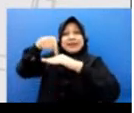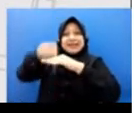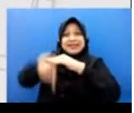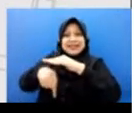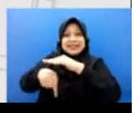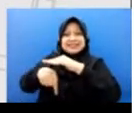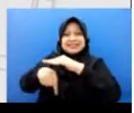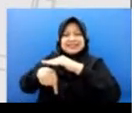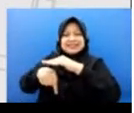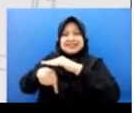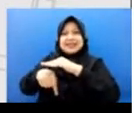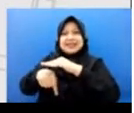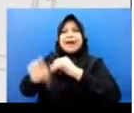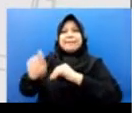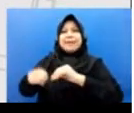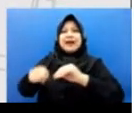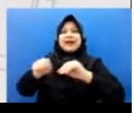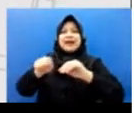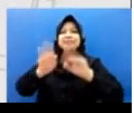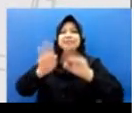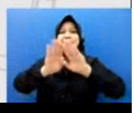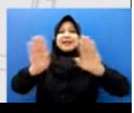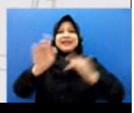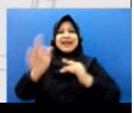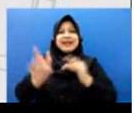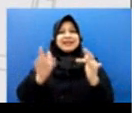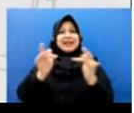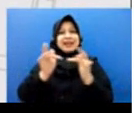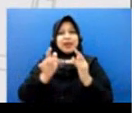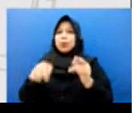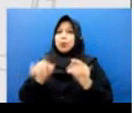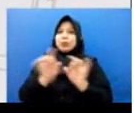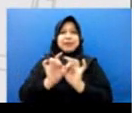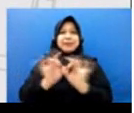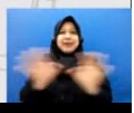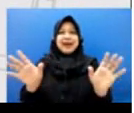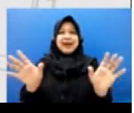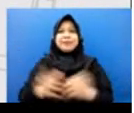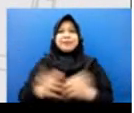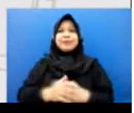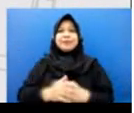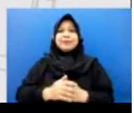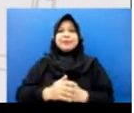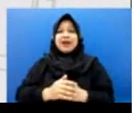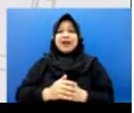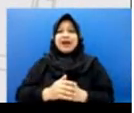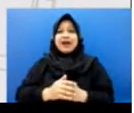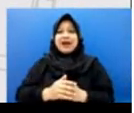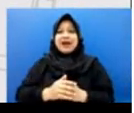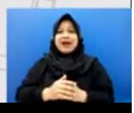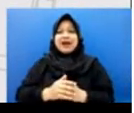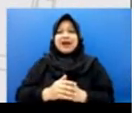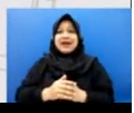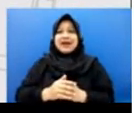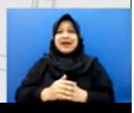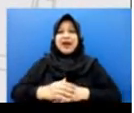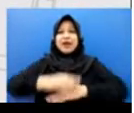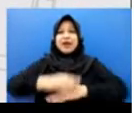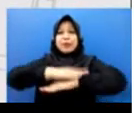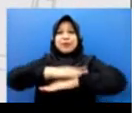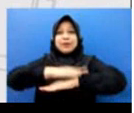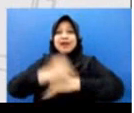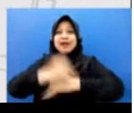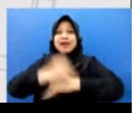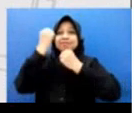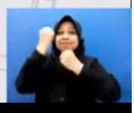menggunakan media internet. Dari semua berita mentah yang masuk ke media sosial,